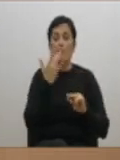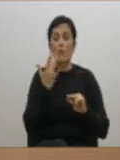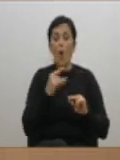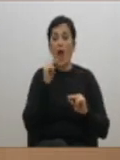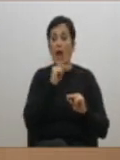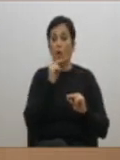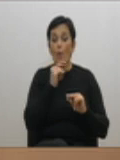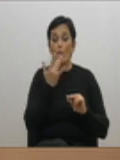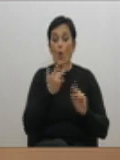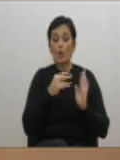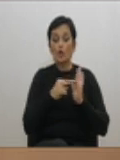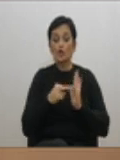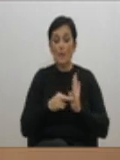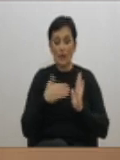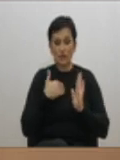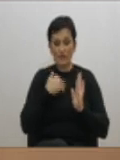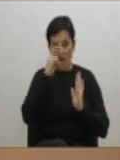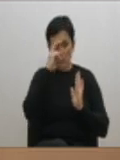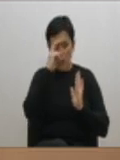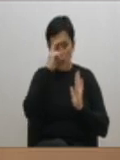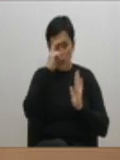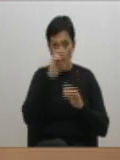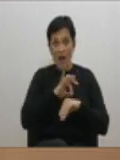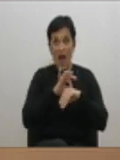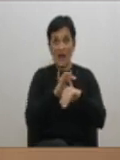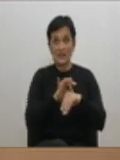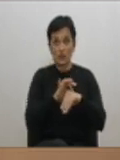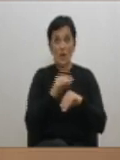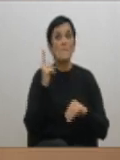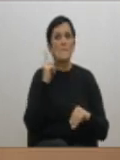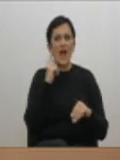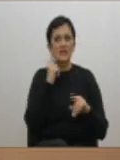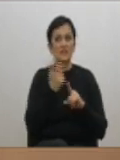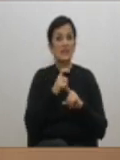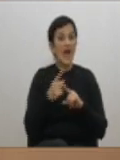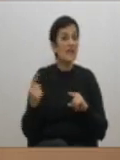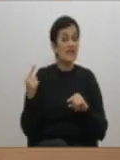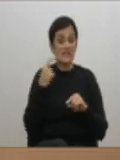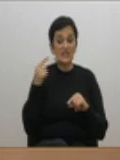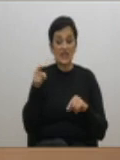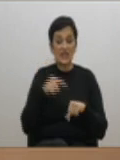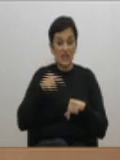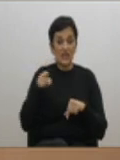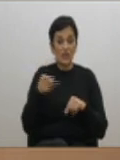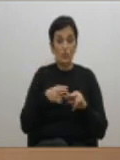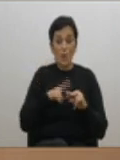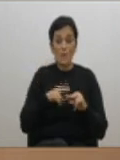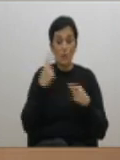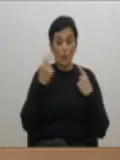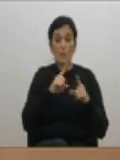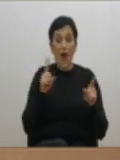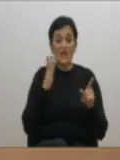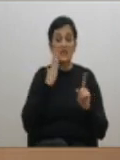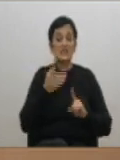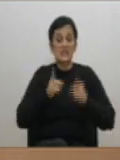ეკონომიკური პოლიტიკის შეფასება, რომელსაც ჩვენი ხელისუფლება ატარებს. მესმისო ძალიან წინ ეს მონაცემები, მაგრამ ეს არის სინამდვილე და რაც